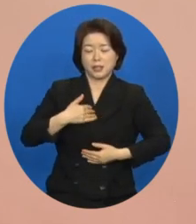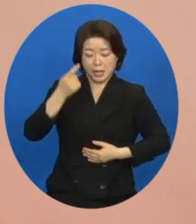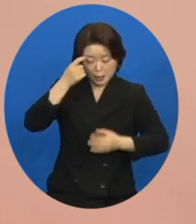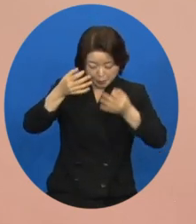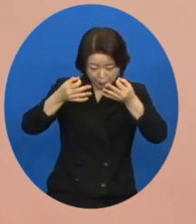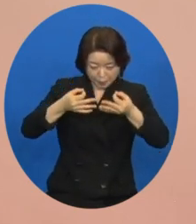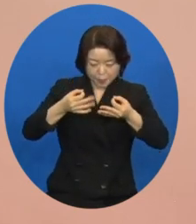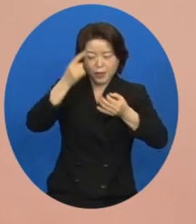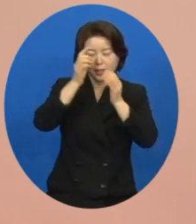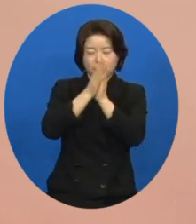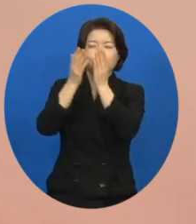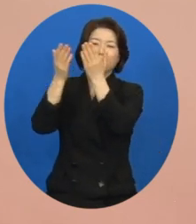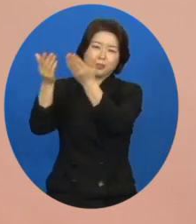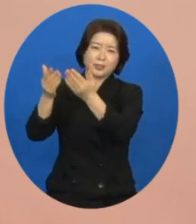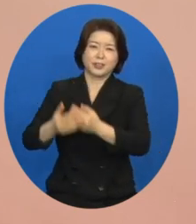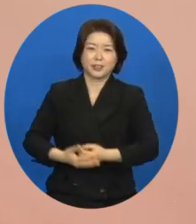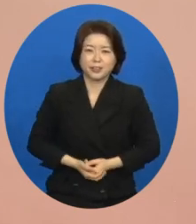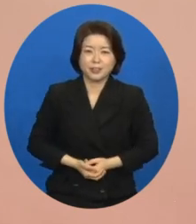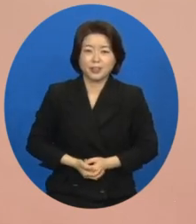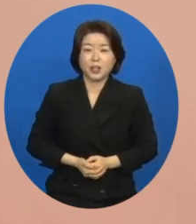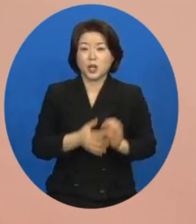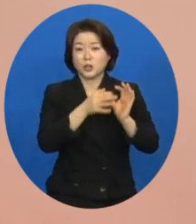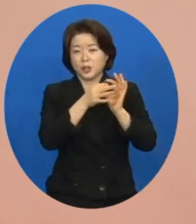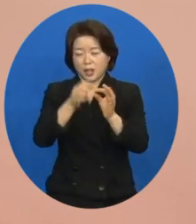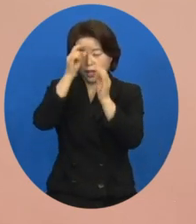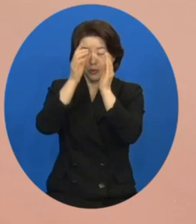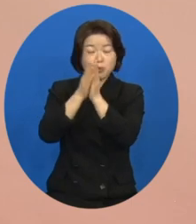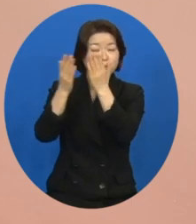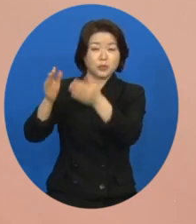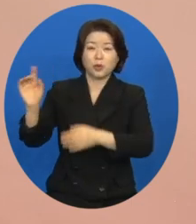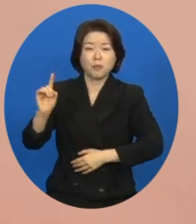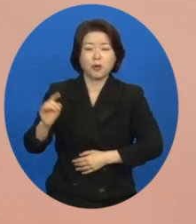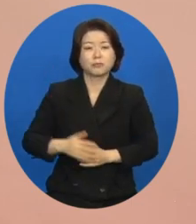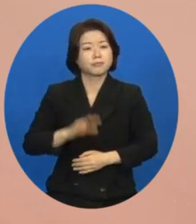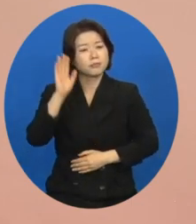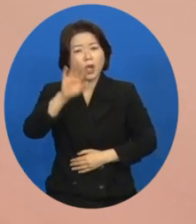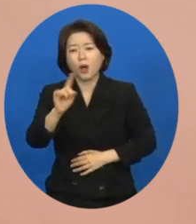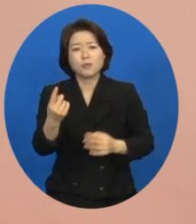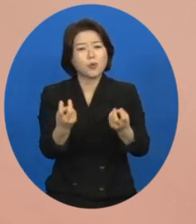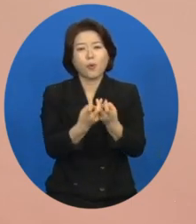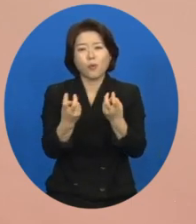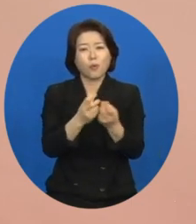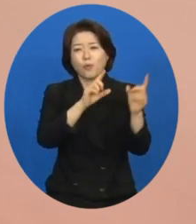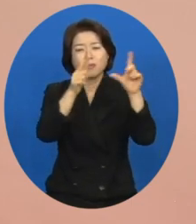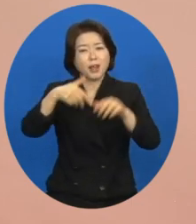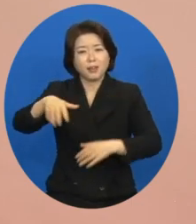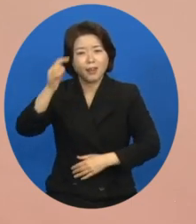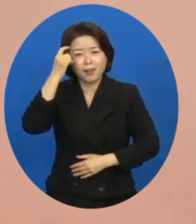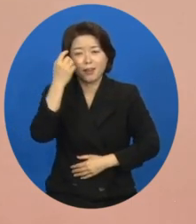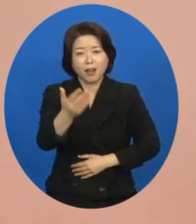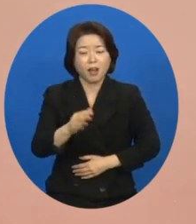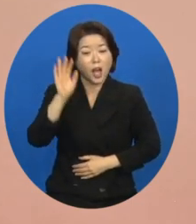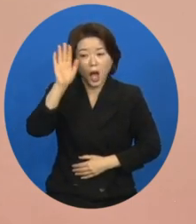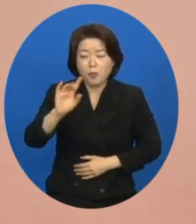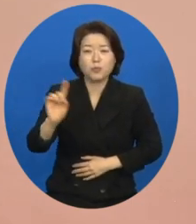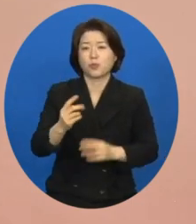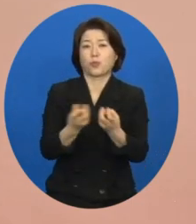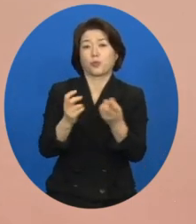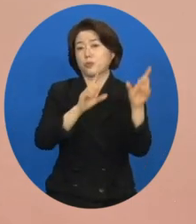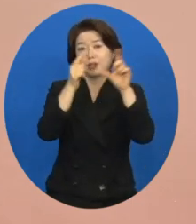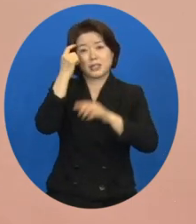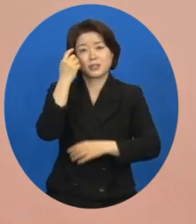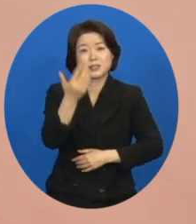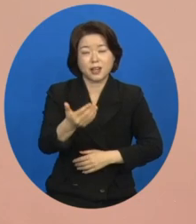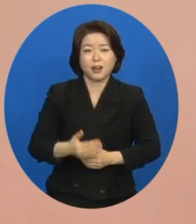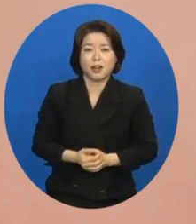기도하고 계속 기도합니다. 어떻게 살다 갈래? 이제 어떻게 살 겁니까?